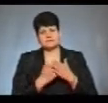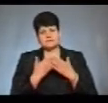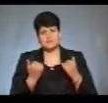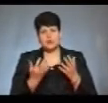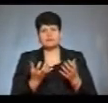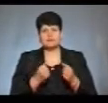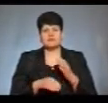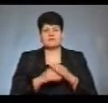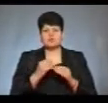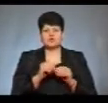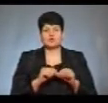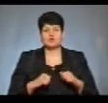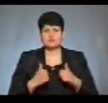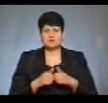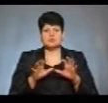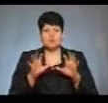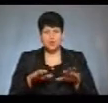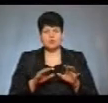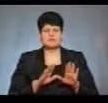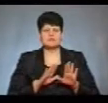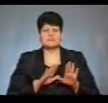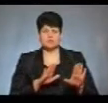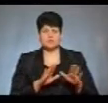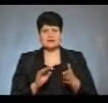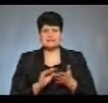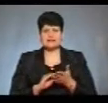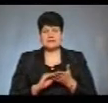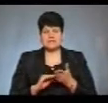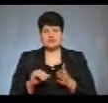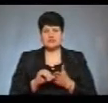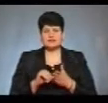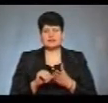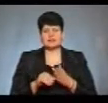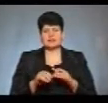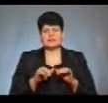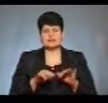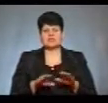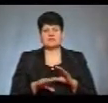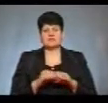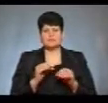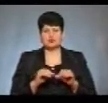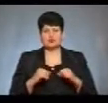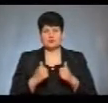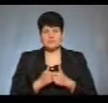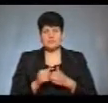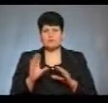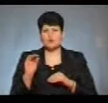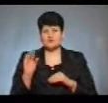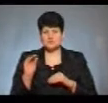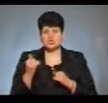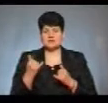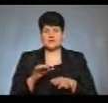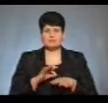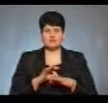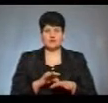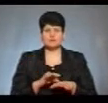дільничі виборчі комісії, голови, заступники, секретарі і члени дільничих виборчих комісій посвідчення. Зараз здійснюються ще